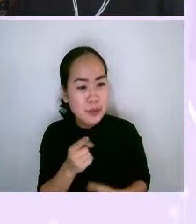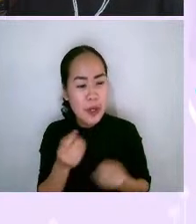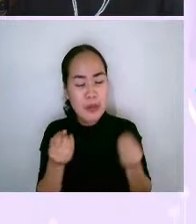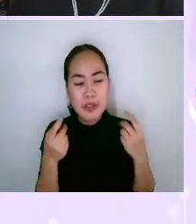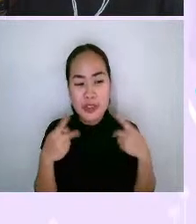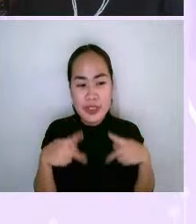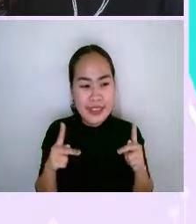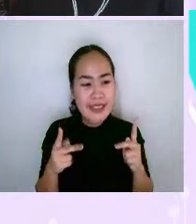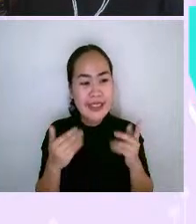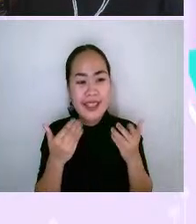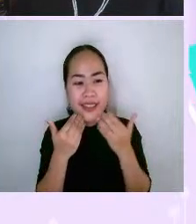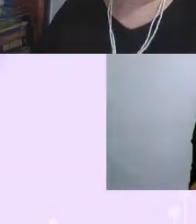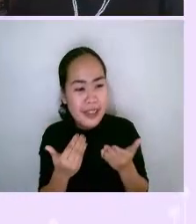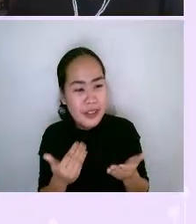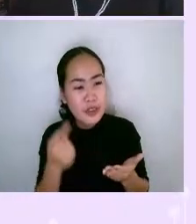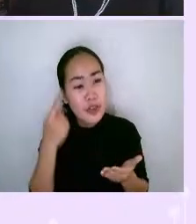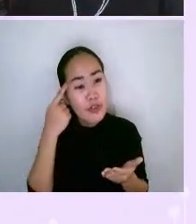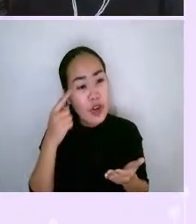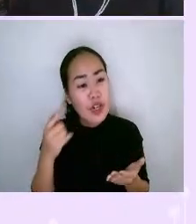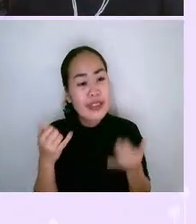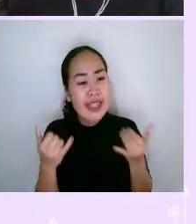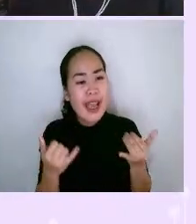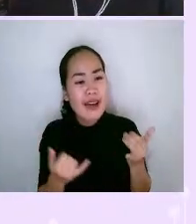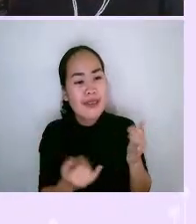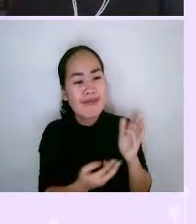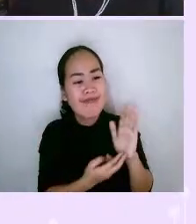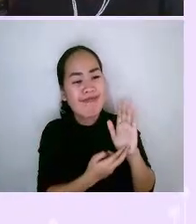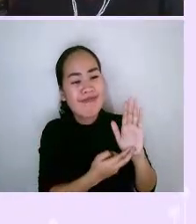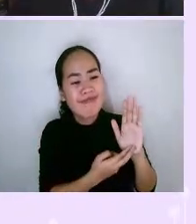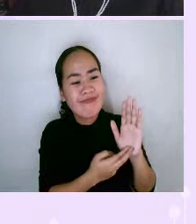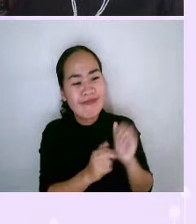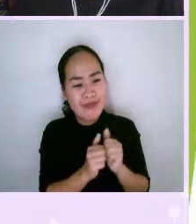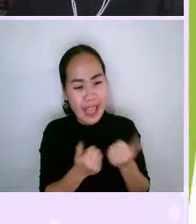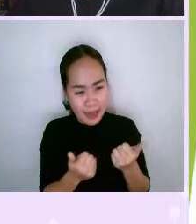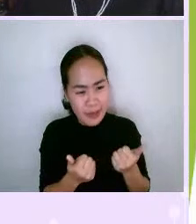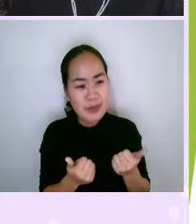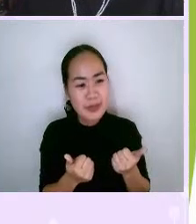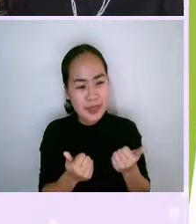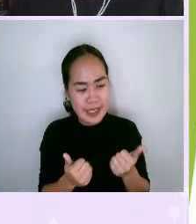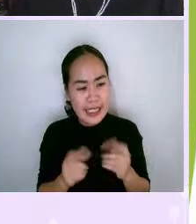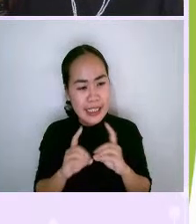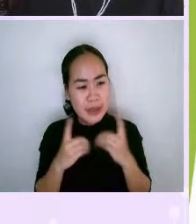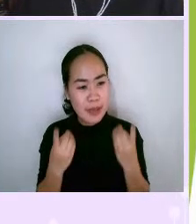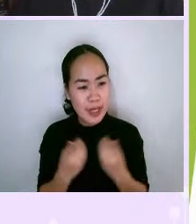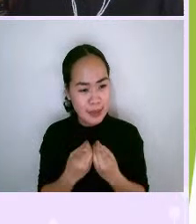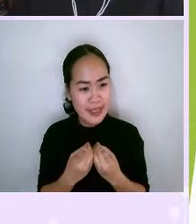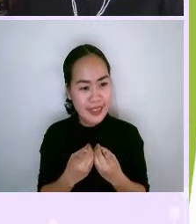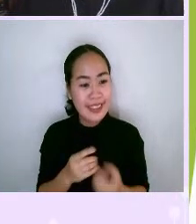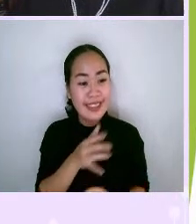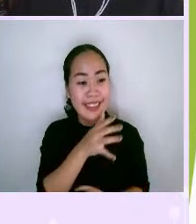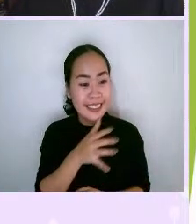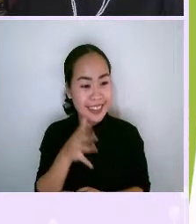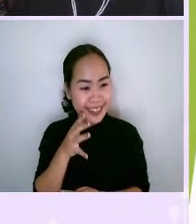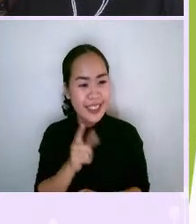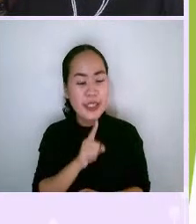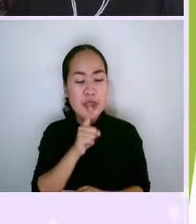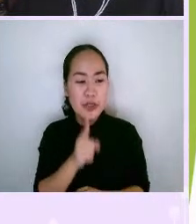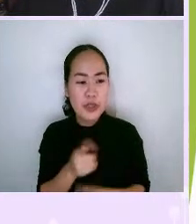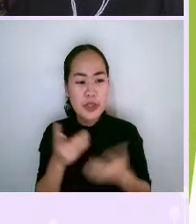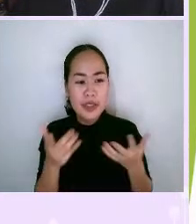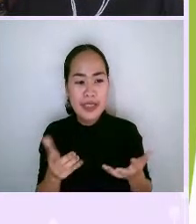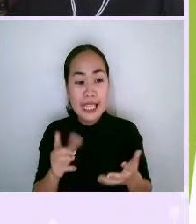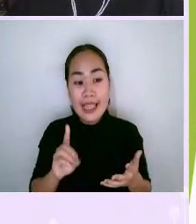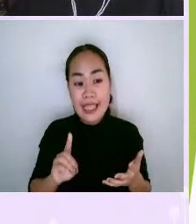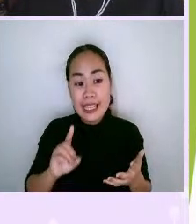opportunity na mag-represent ng aming kagawaran. Ang Department of Agriculture na